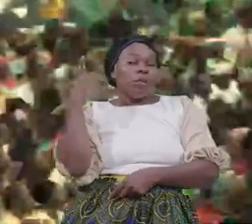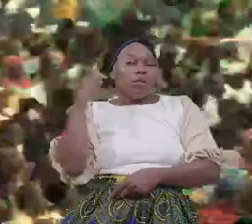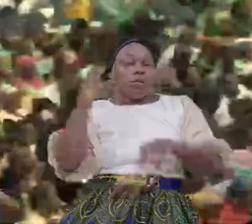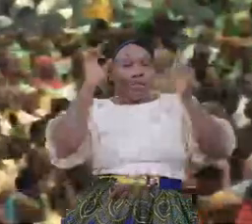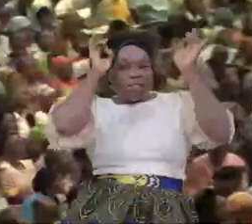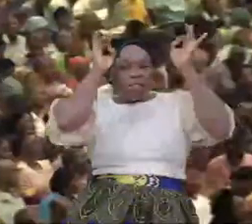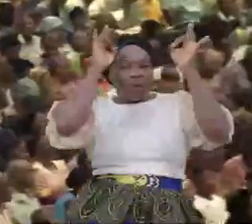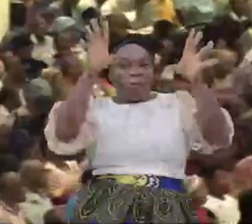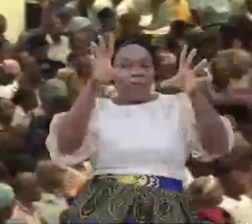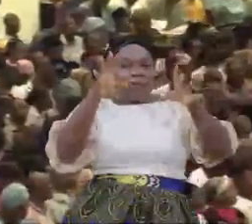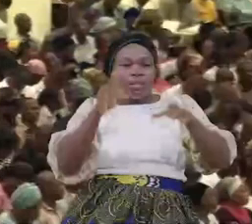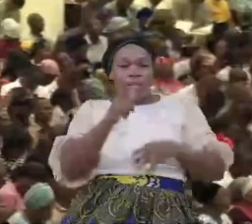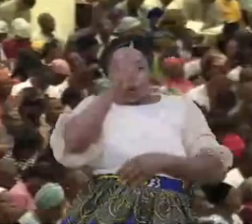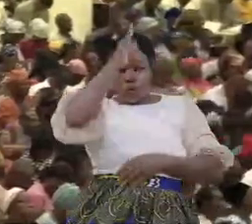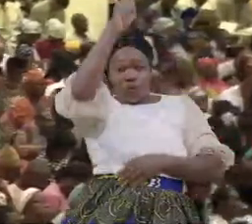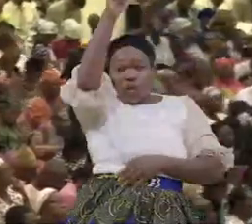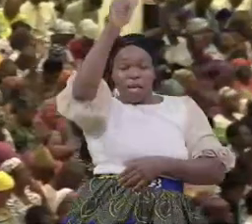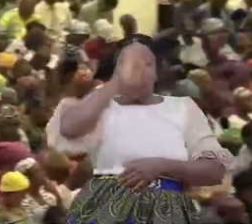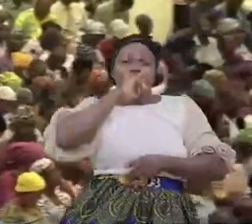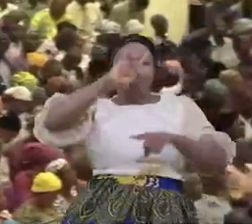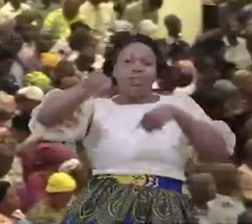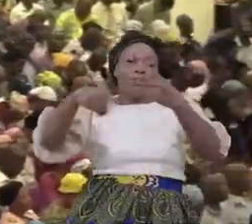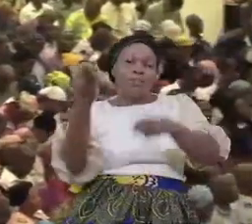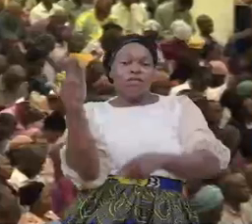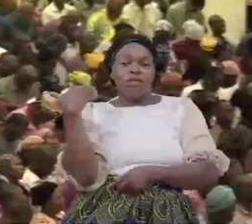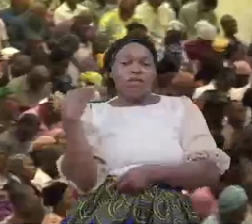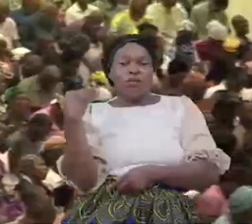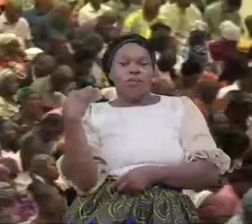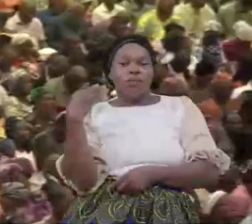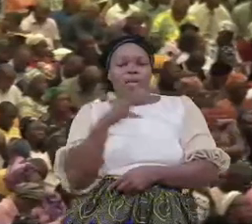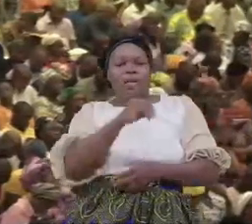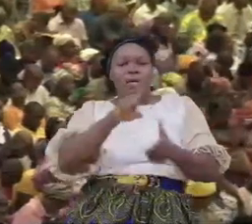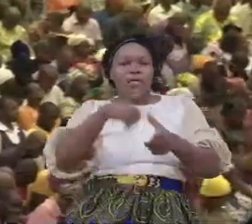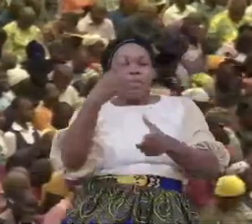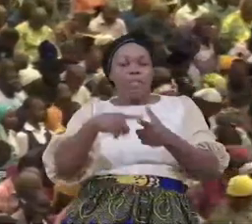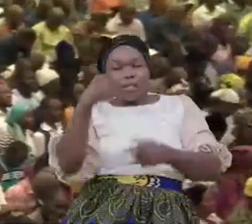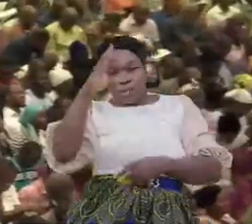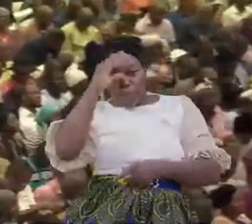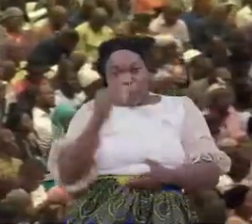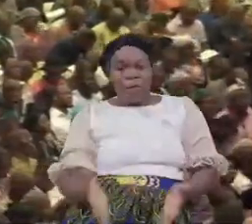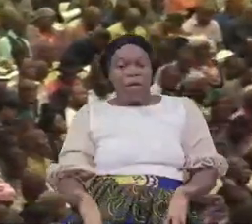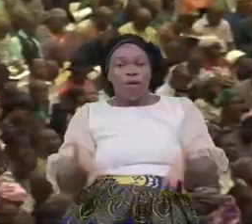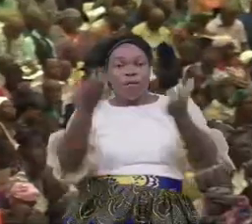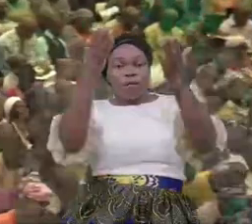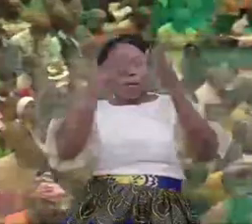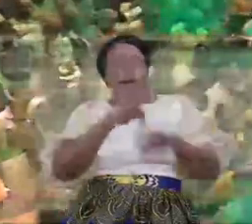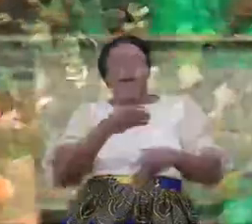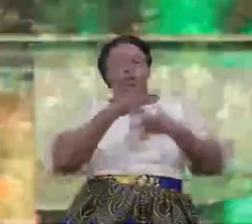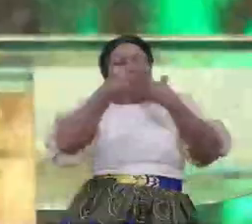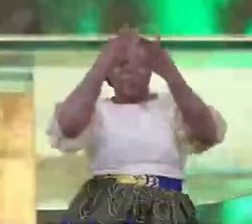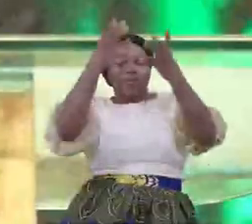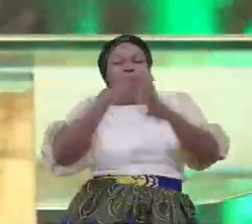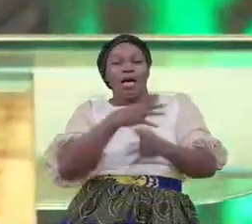Le Goliath terroriste est mort. Et les hommes d'Israël et de Juda poussèrent des cris et allèrent à